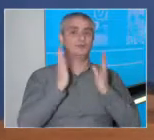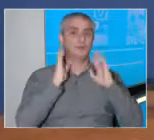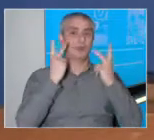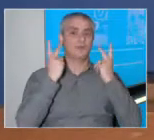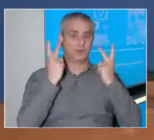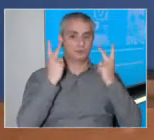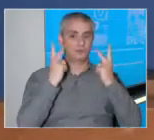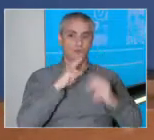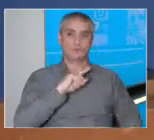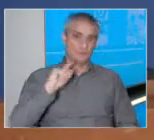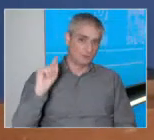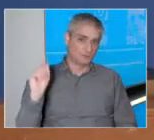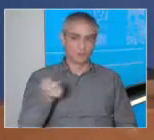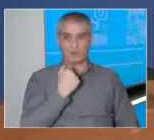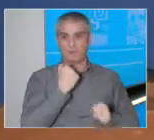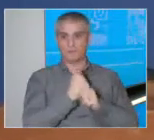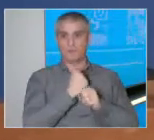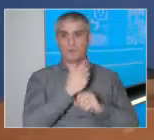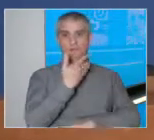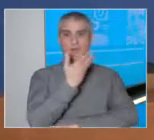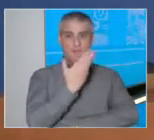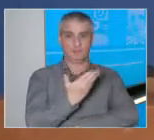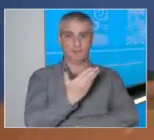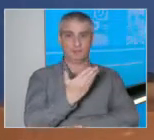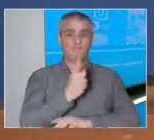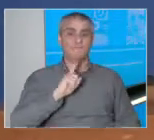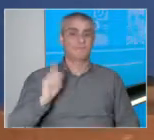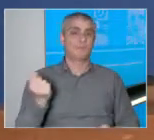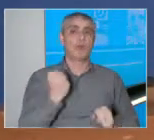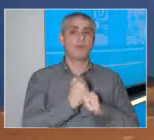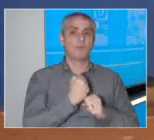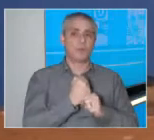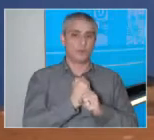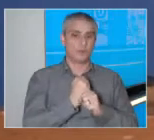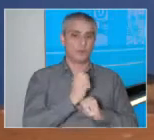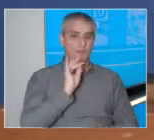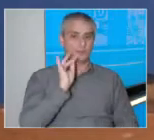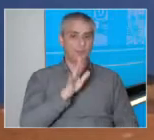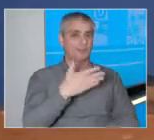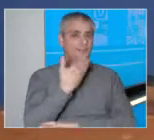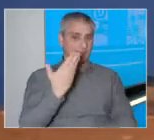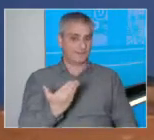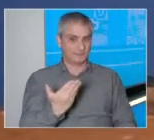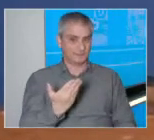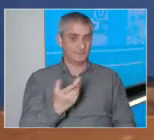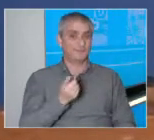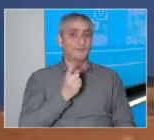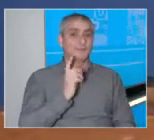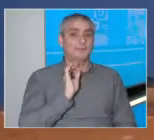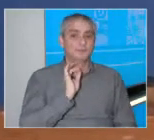חשוב בכל פעולה של מדינה, ובכל פעולה נגד מדינה. יש